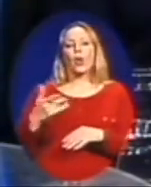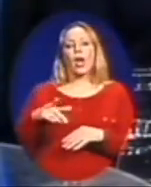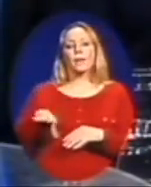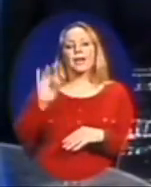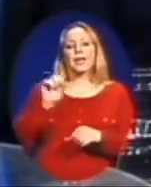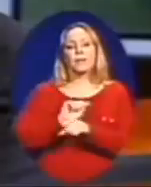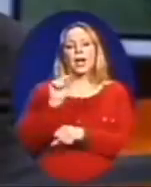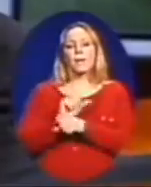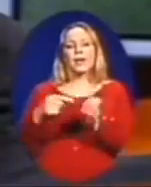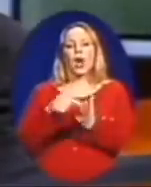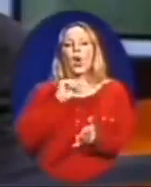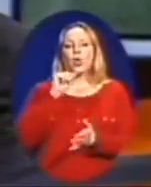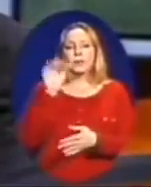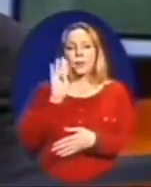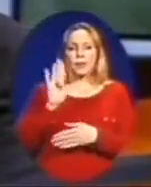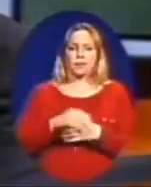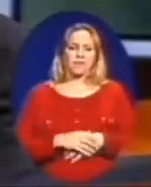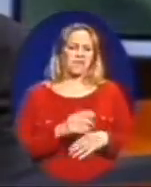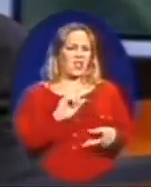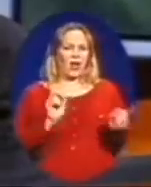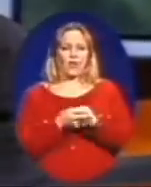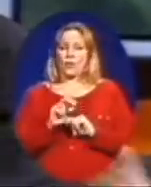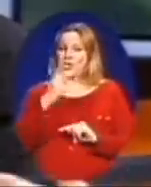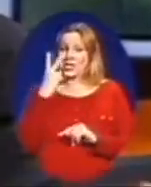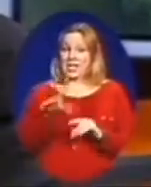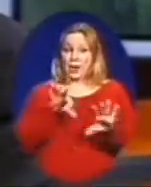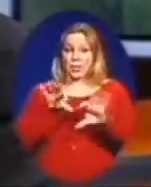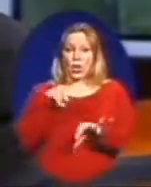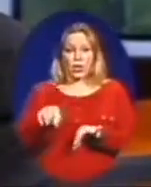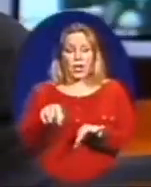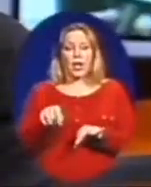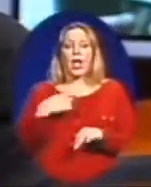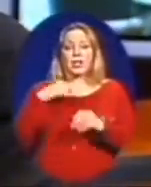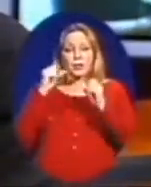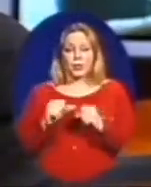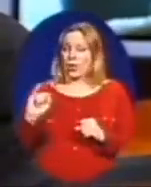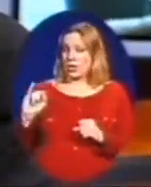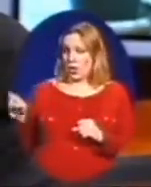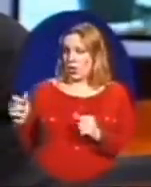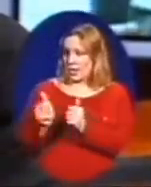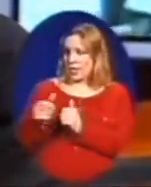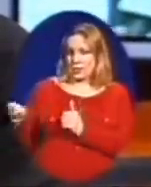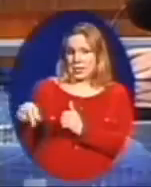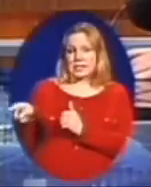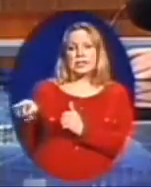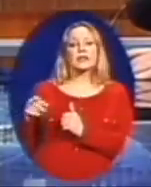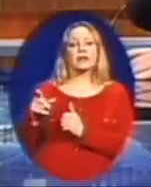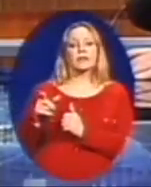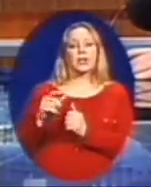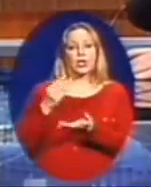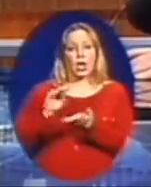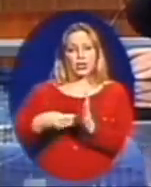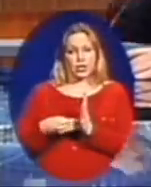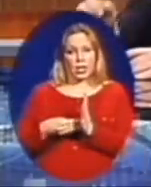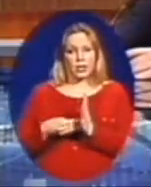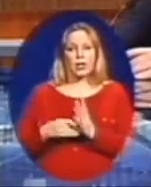לבחור בנתניהו? האמת היא שבדיוק להפך. כל מי שיסתכל על הבחירות האלה, ואני בטוח שירון ידידי כאן לצידי יאשר זאת, ראה